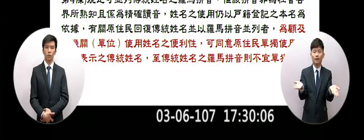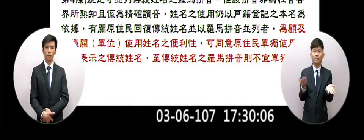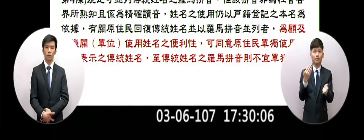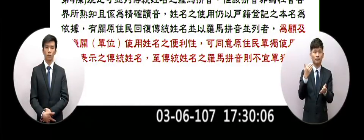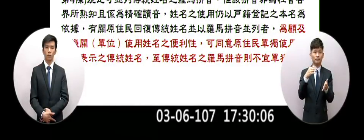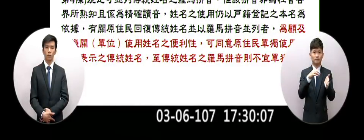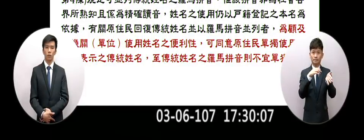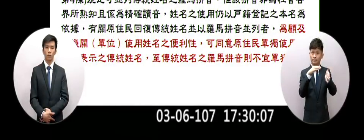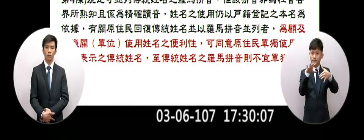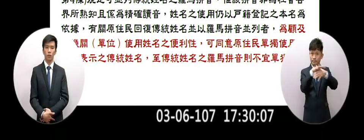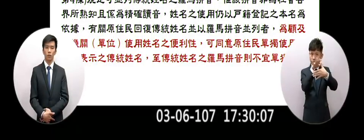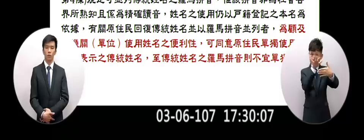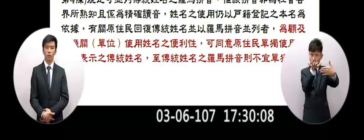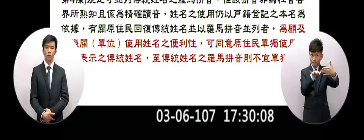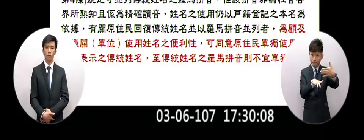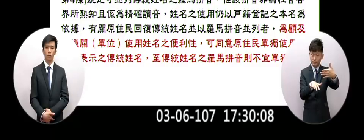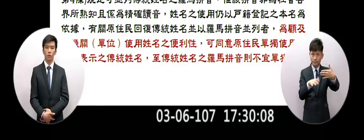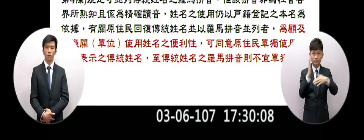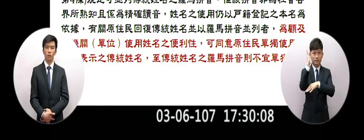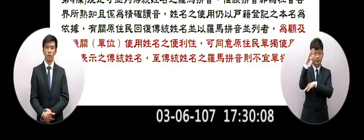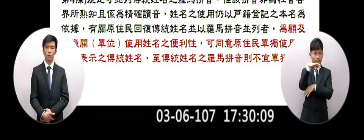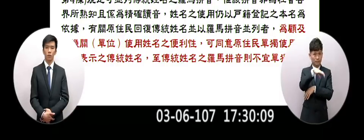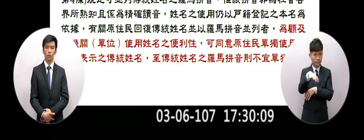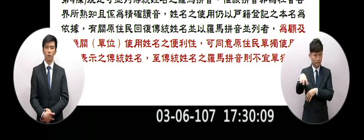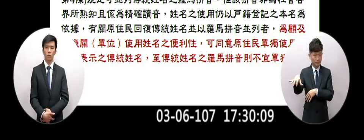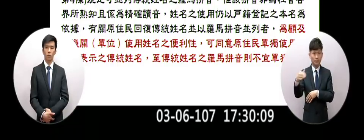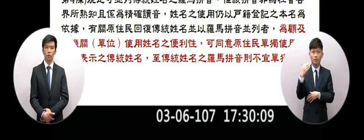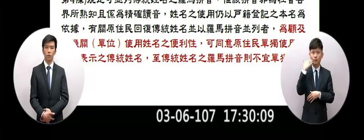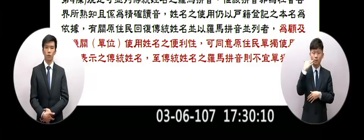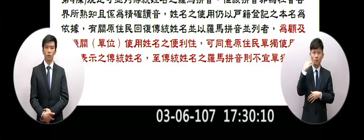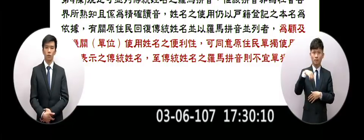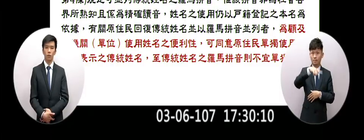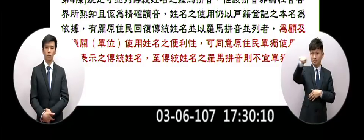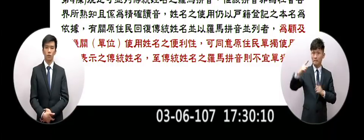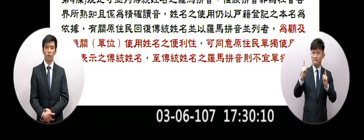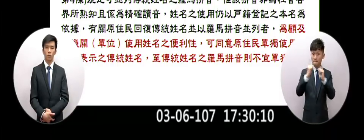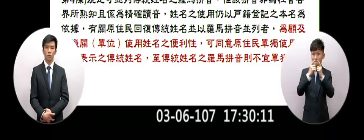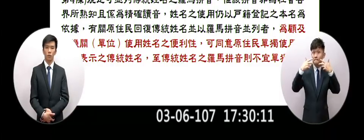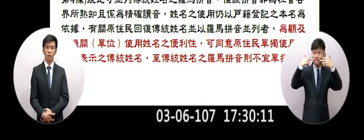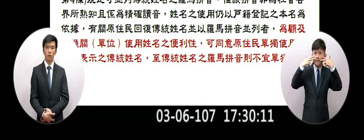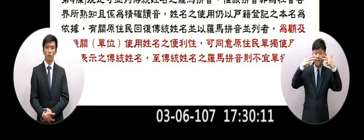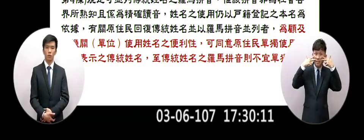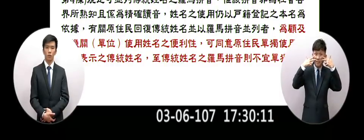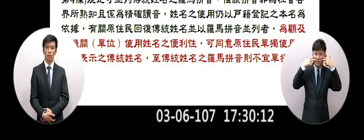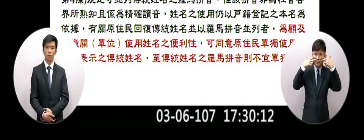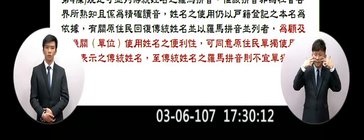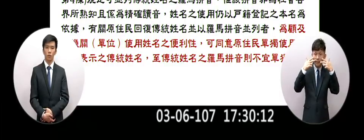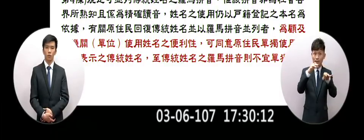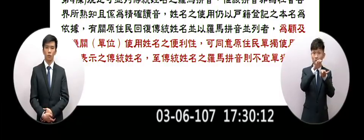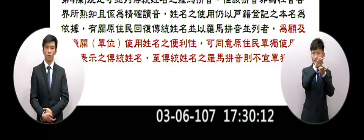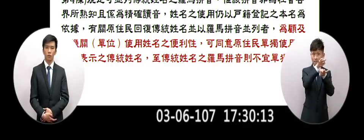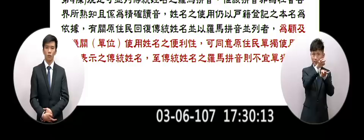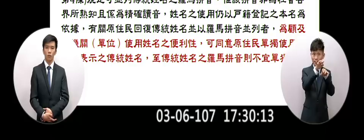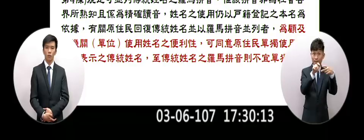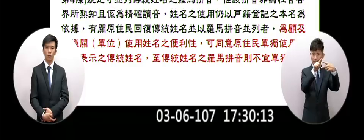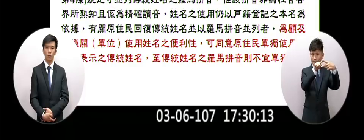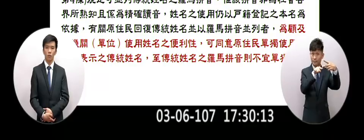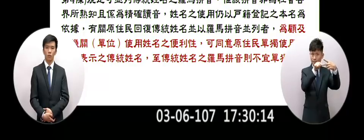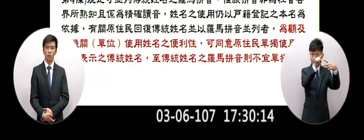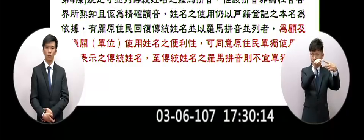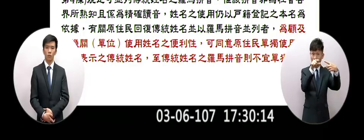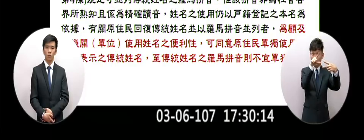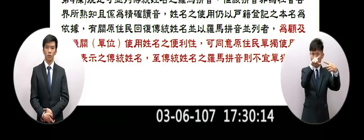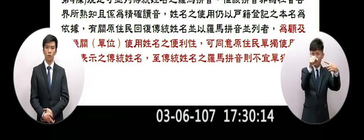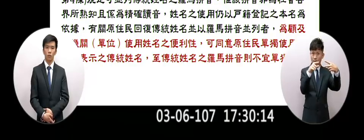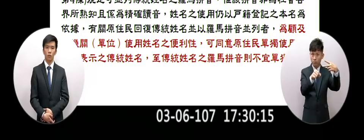清清楚楚的说，各位机关啊，如果你们遇到有原住民在这两种文字里面要选择的时候，